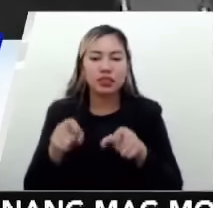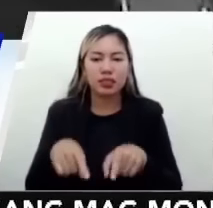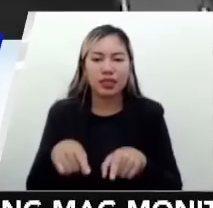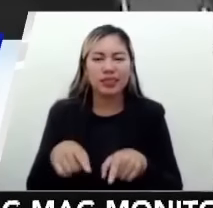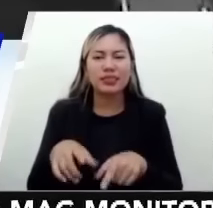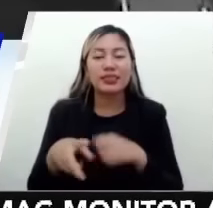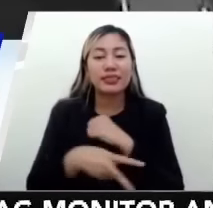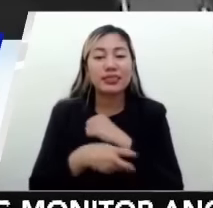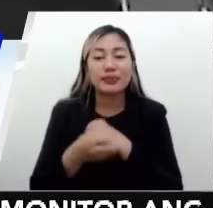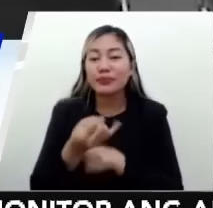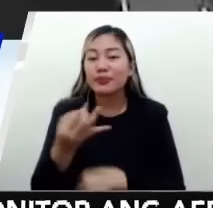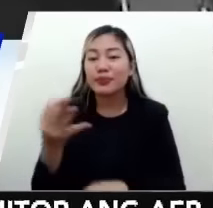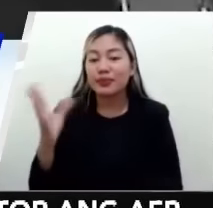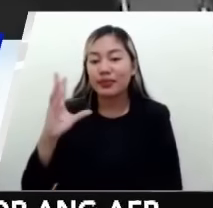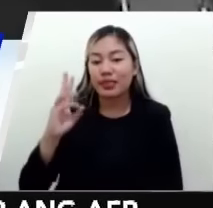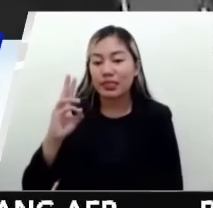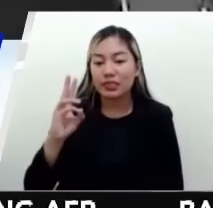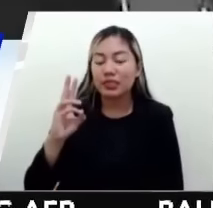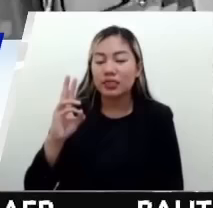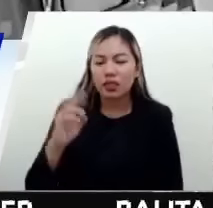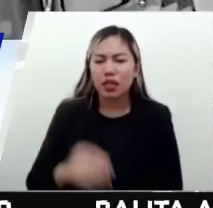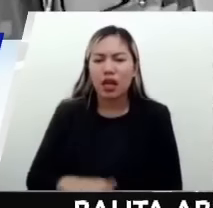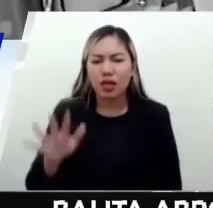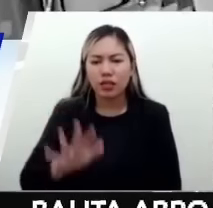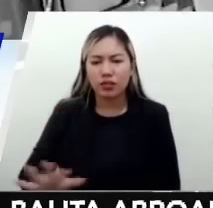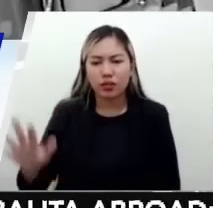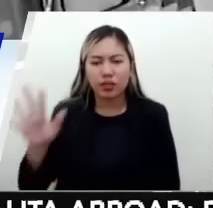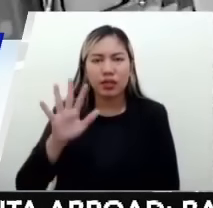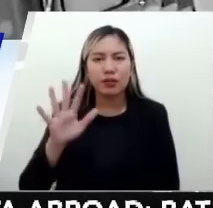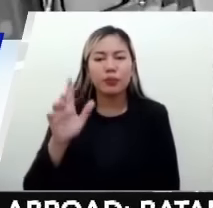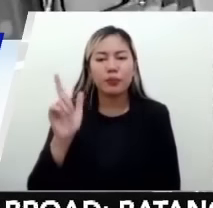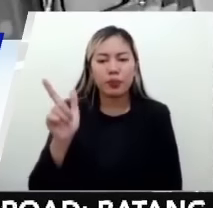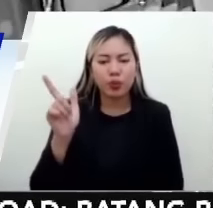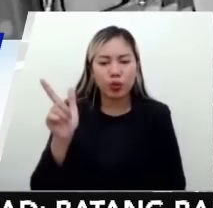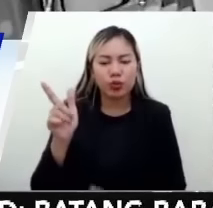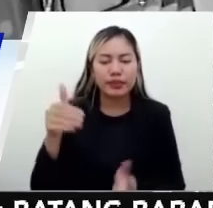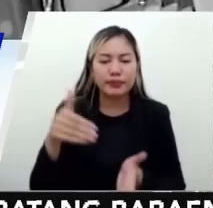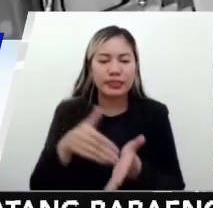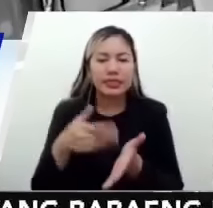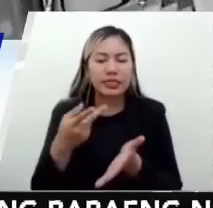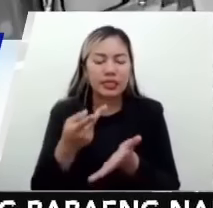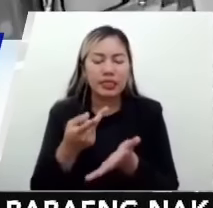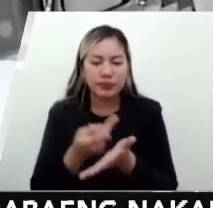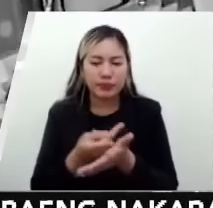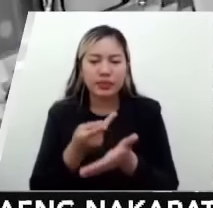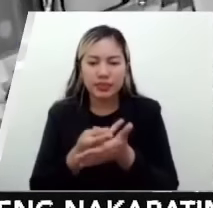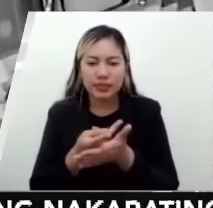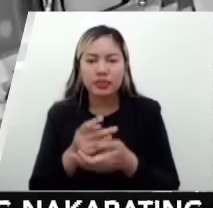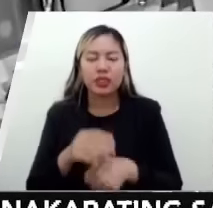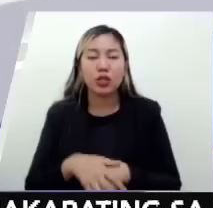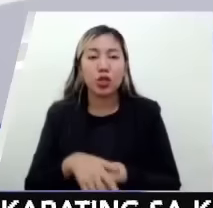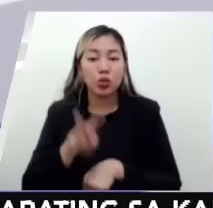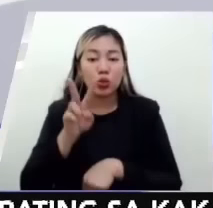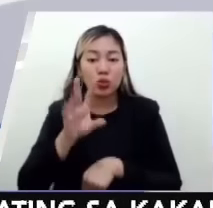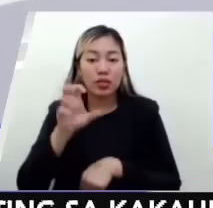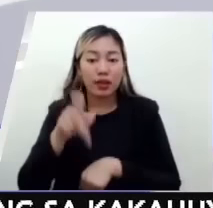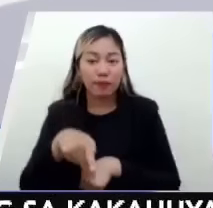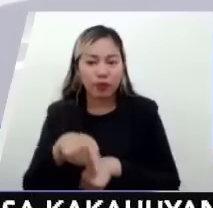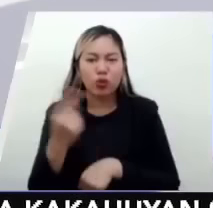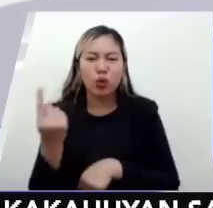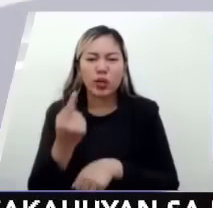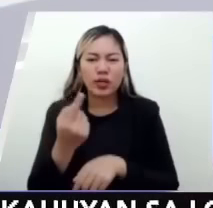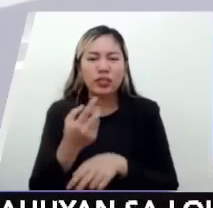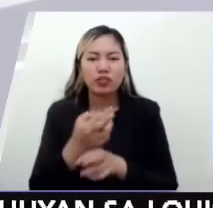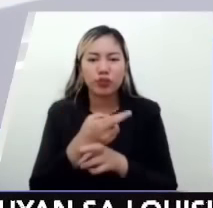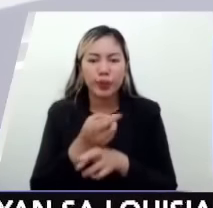ang aabot sa 20,000 piso ang halaga. Dalawa sa mga ninakaw na cellphone ay pinapariper lang. Dito